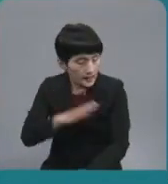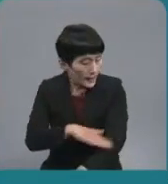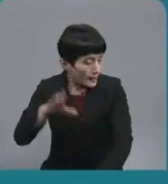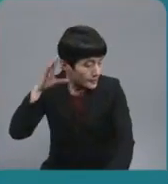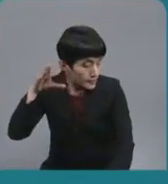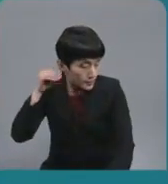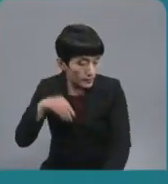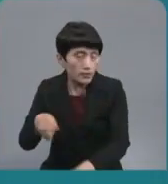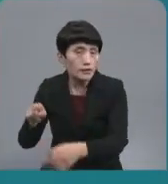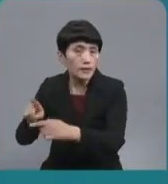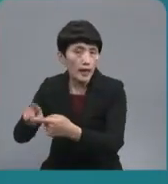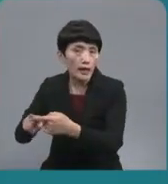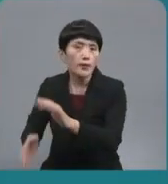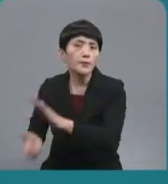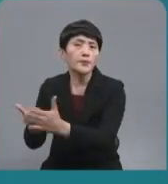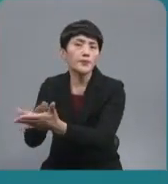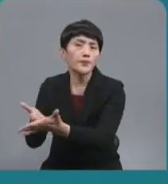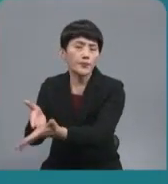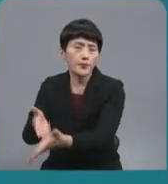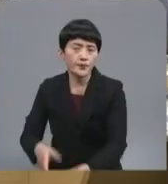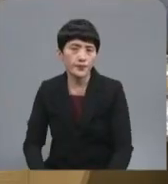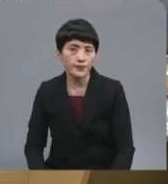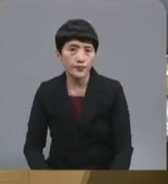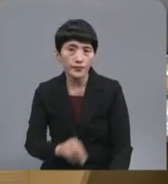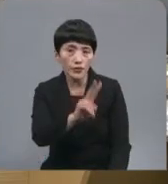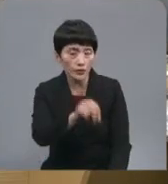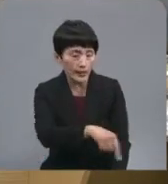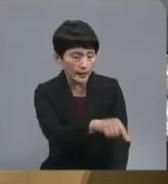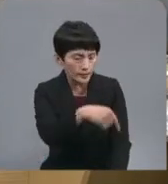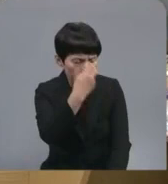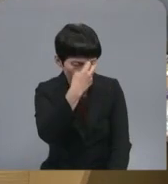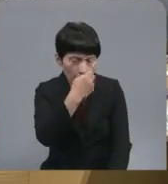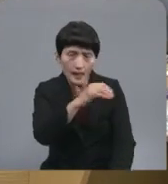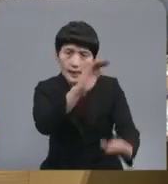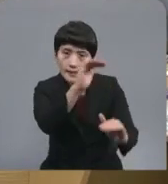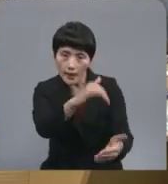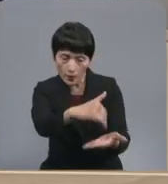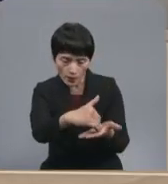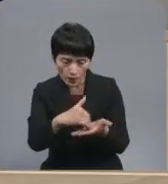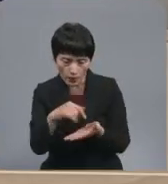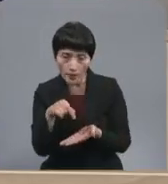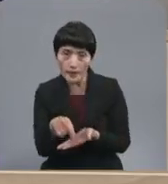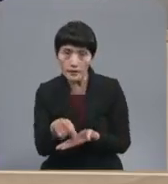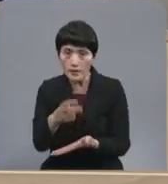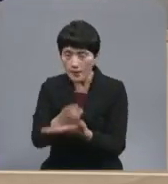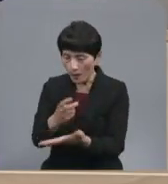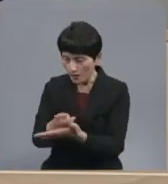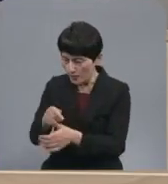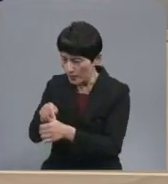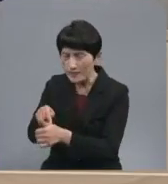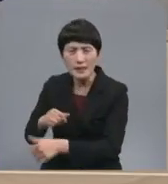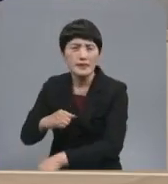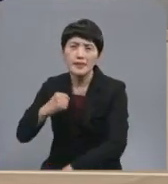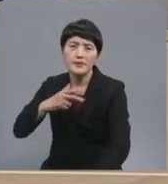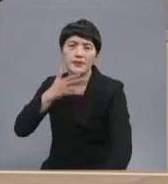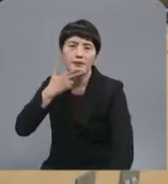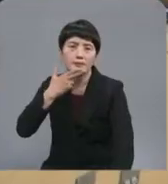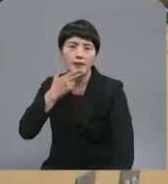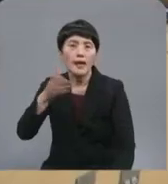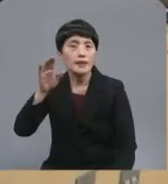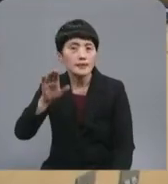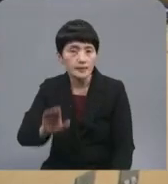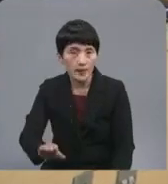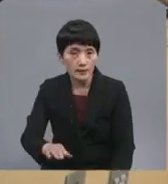حقوق الانسان التابع للامم المتحده غير ملزمه قانونيا لكن الالتزام بها يكون